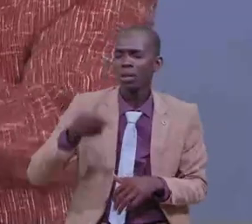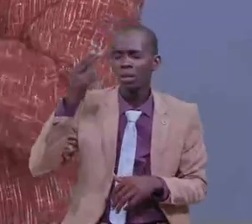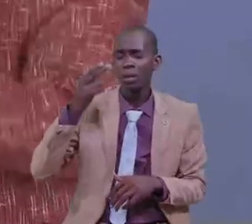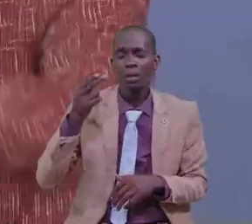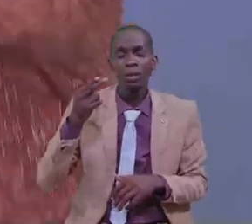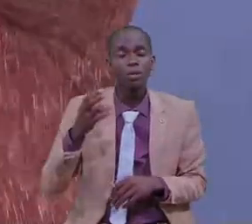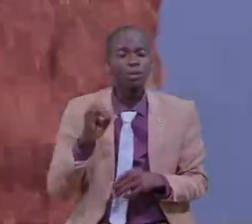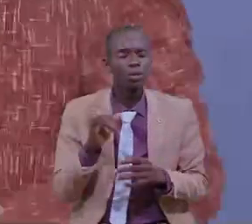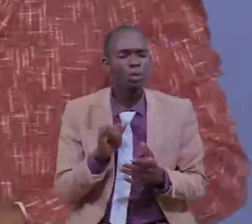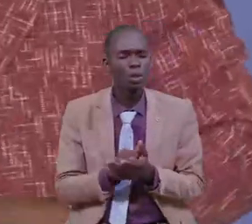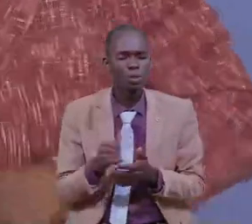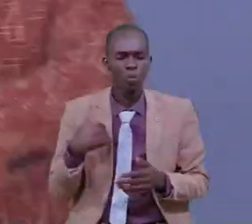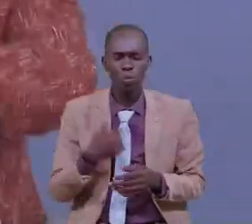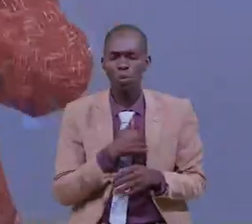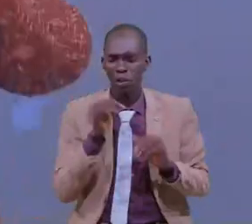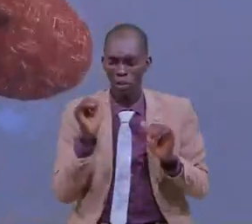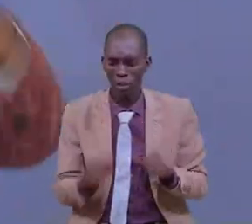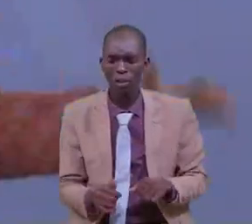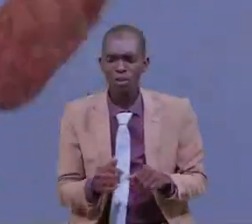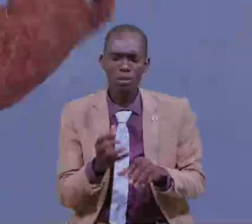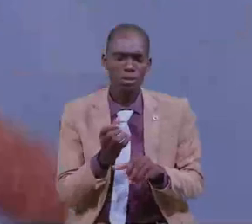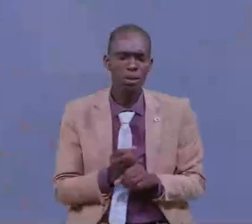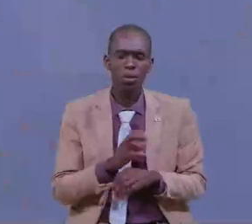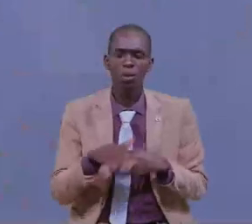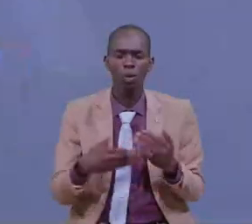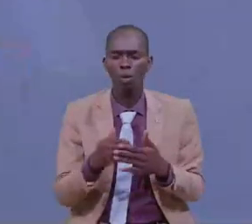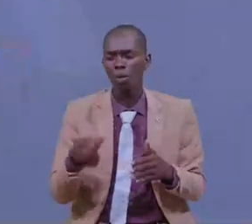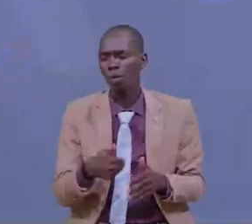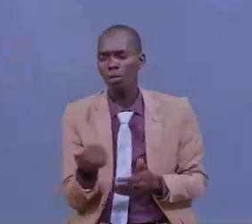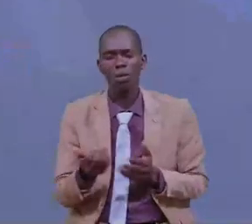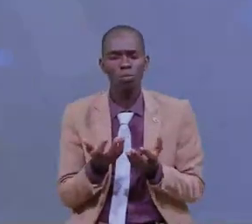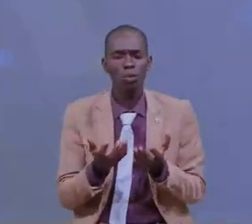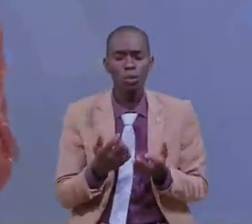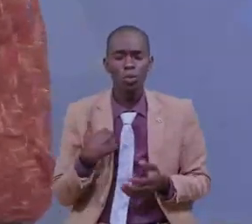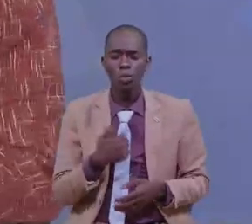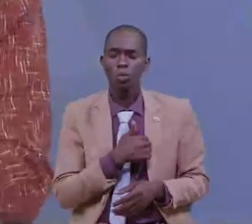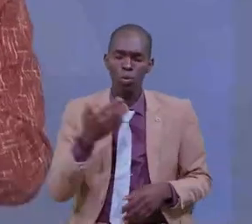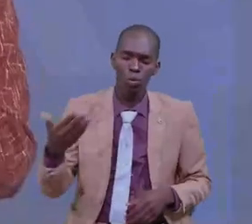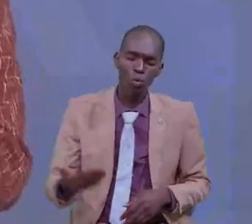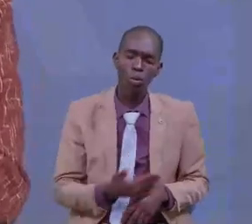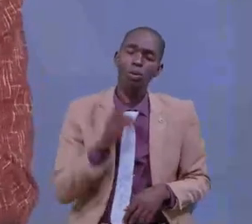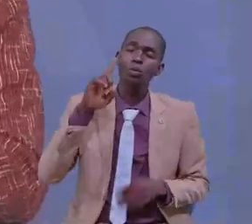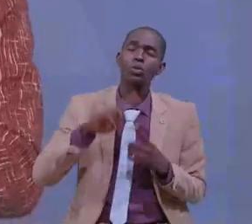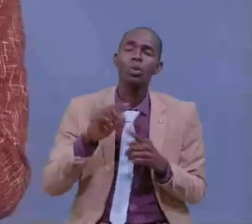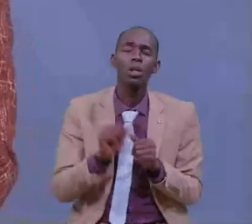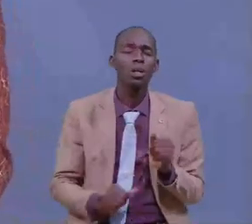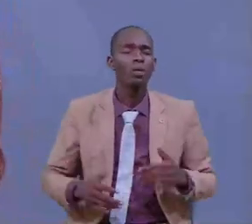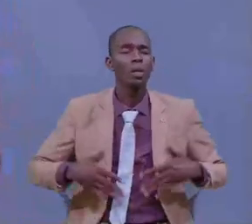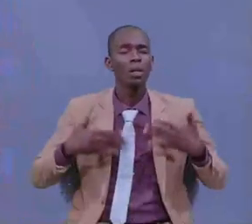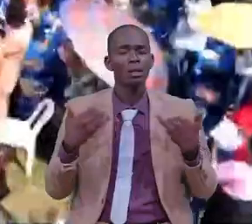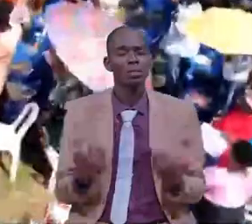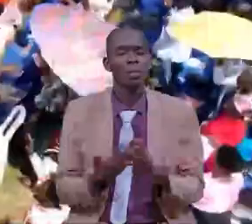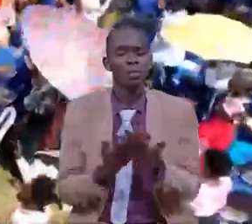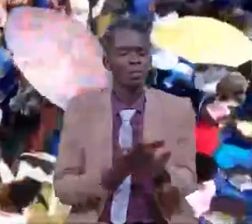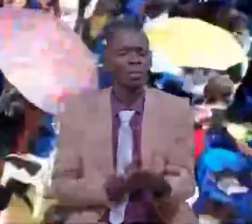qui aspire pour atteindre nos désirs. Nous te souhaitons la bienvenue dans chaque vie ce